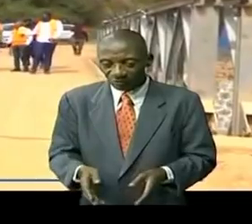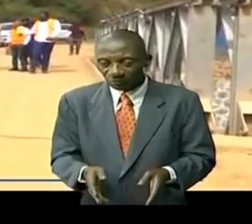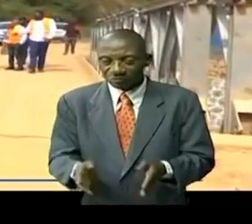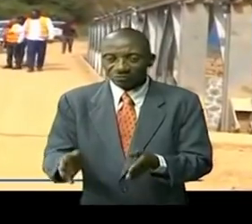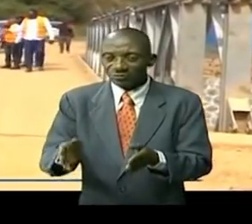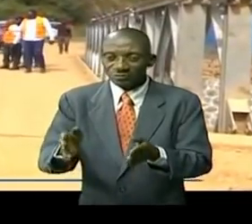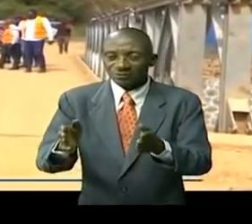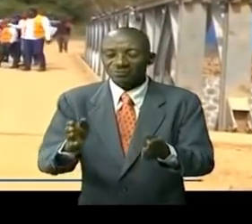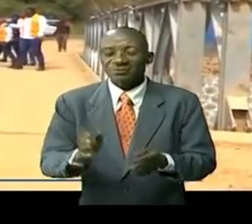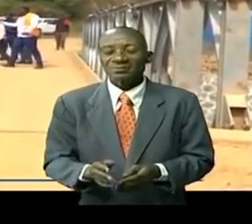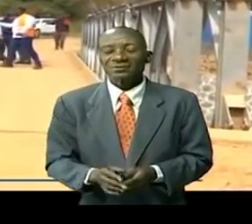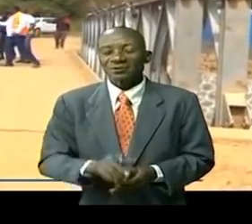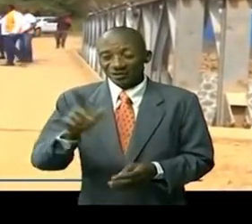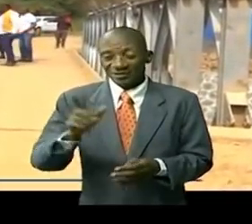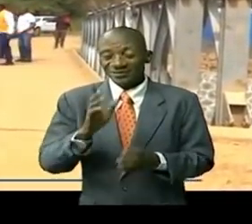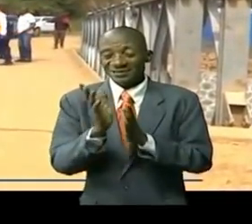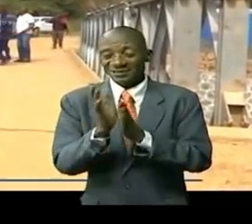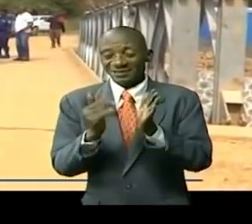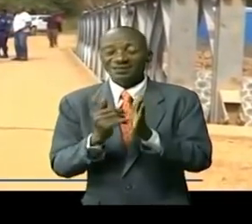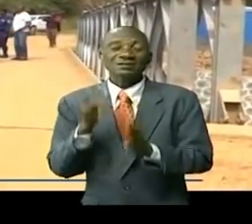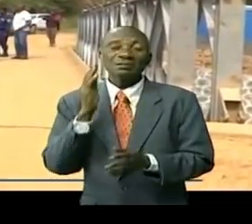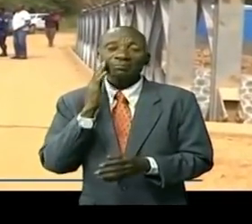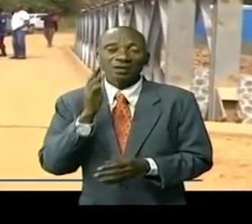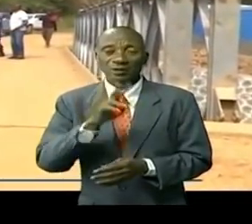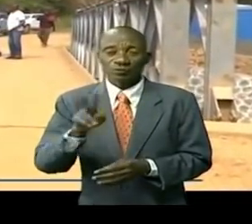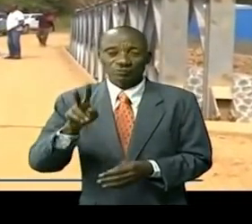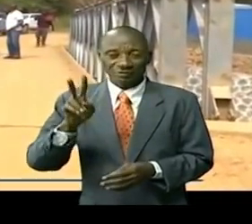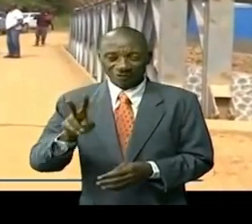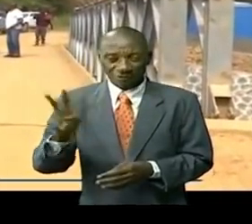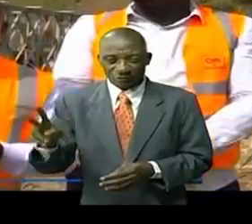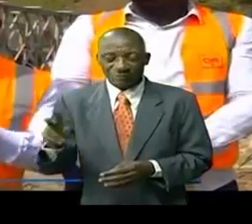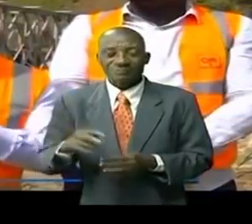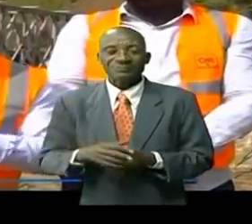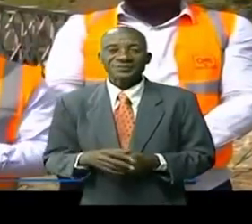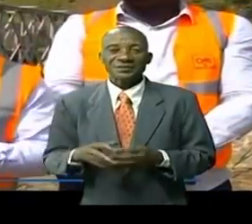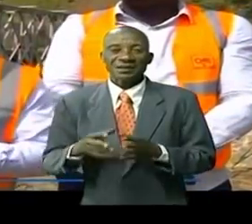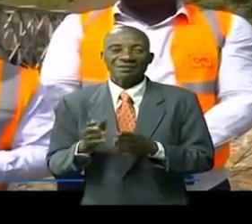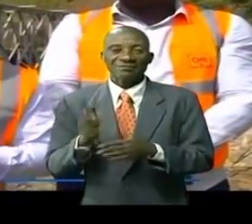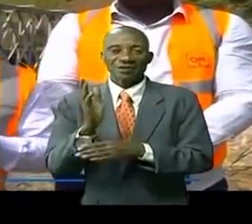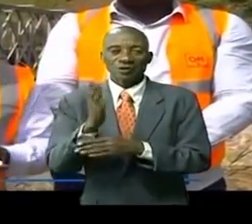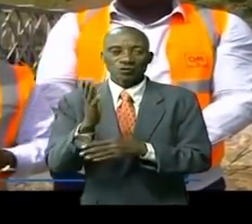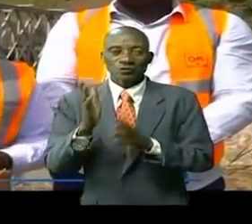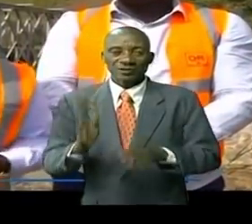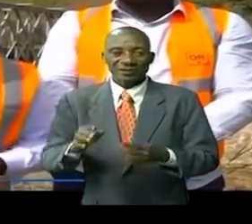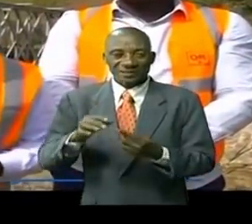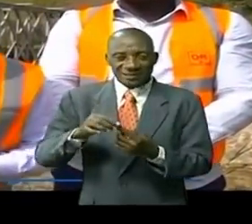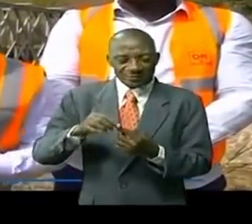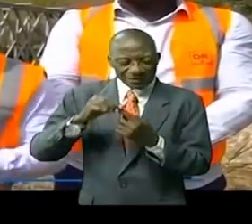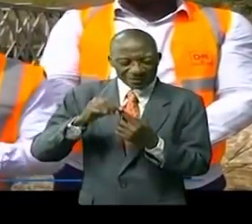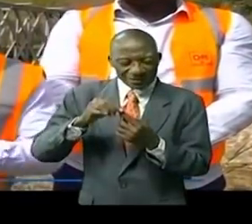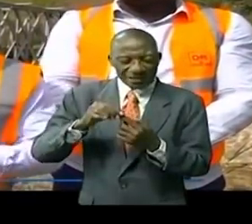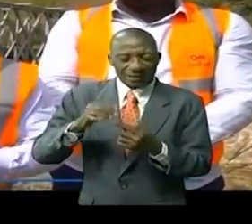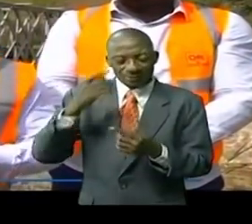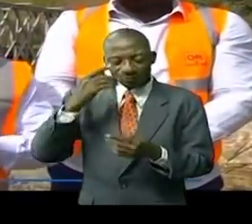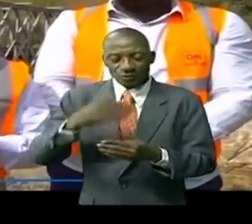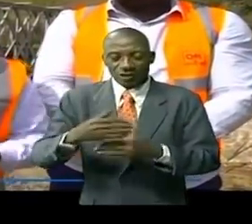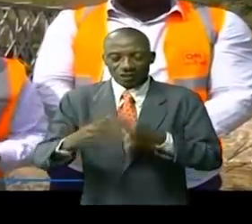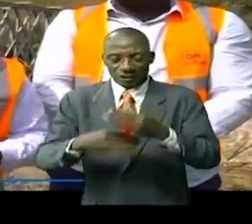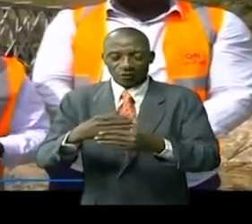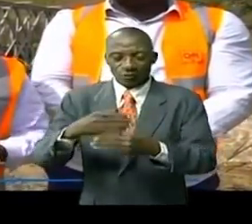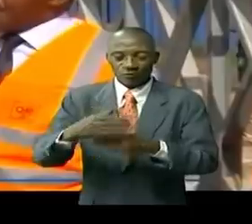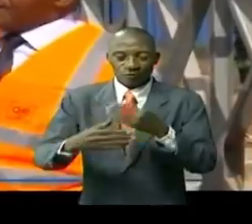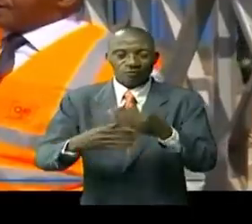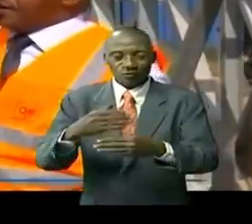16 mai 2022 sur le terrain par le conseil principal en charge de la reconstruction, maître David Kamoura